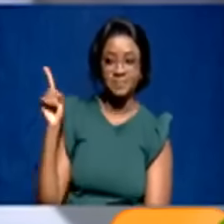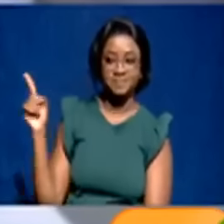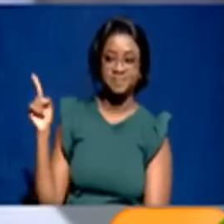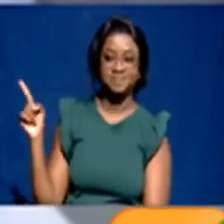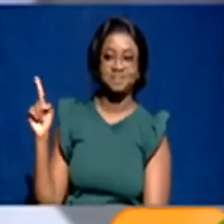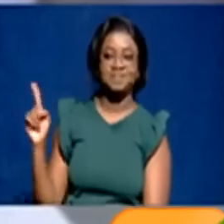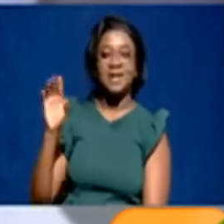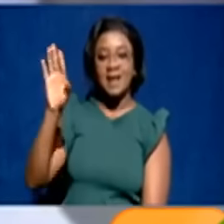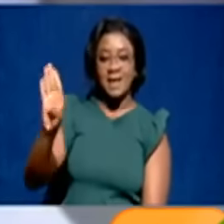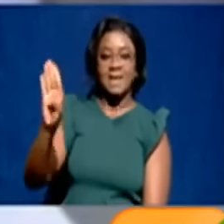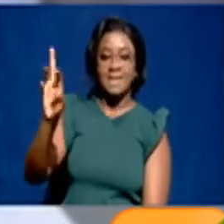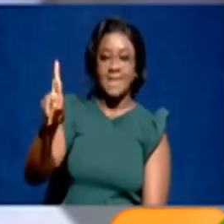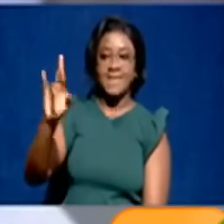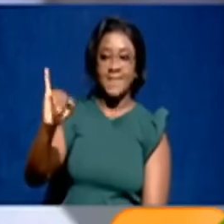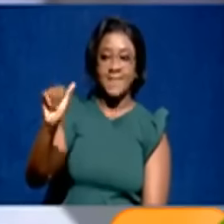Brian